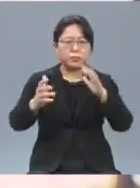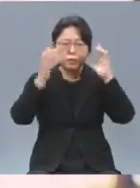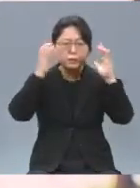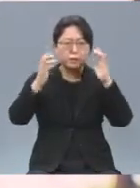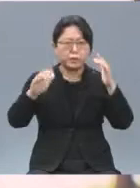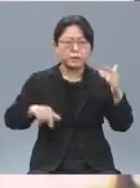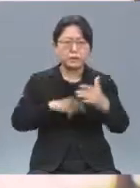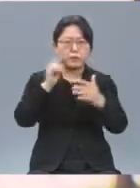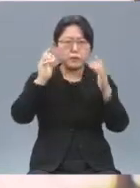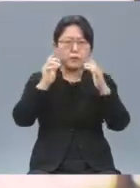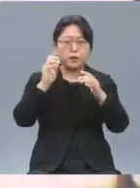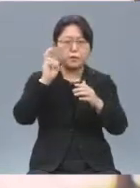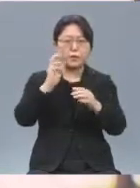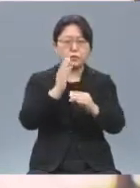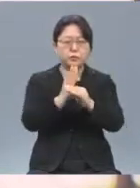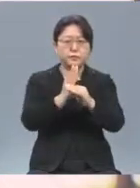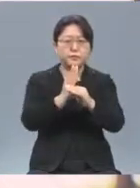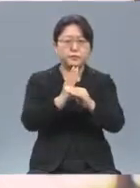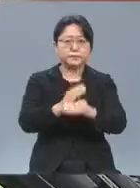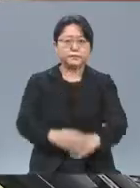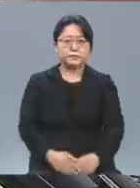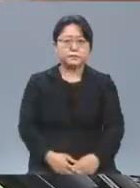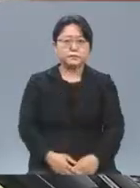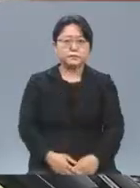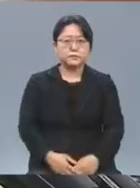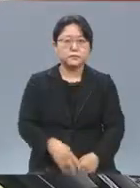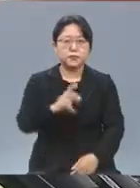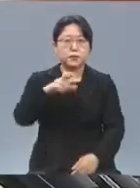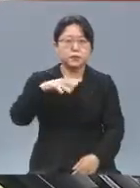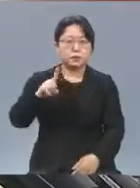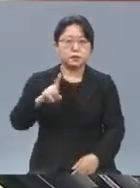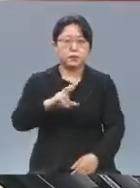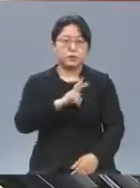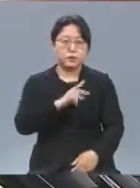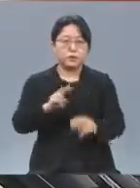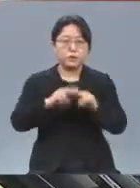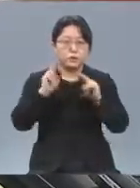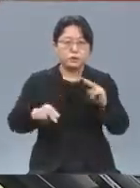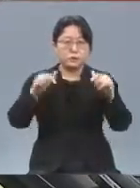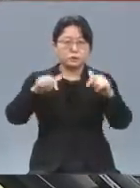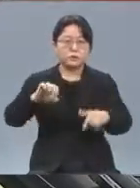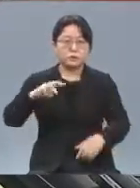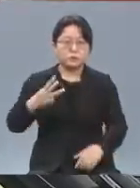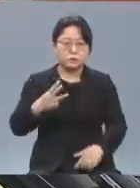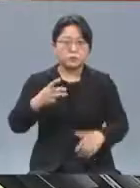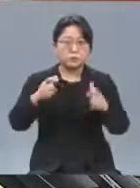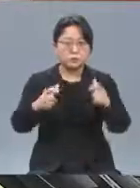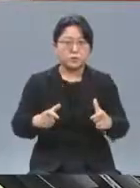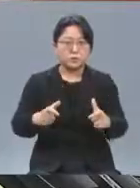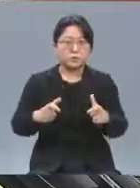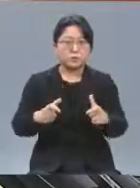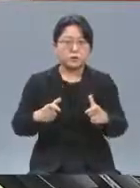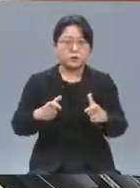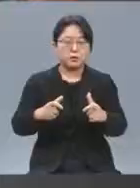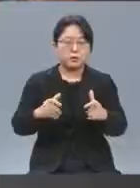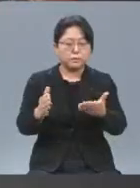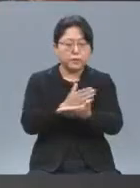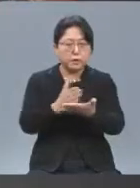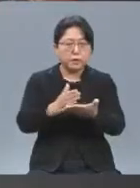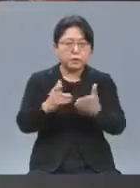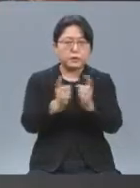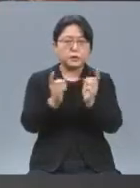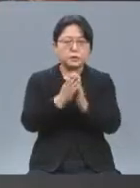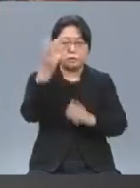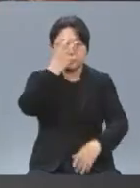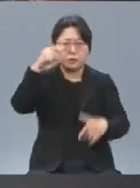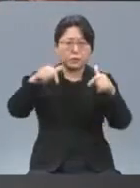복잡한 경쟁 구도가 펼쳐질 것으로 예상됩니다. 양양자 의원 탈당 후 서구을 지역위원장을 공석으로 두고 직접